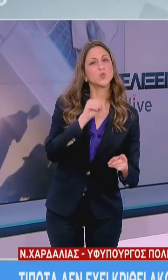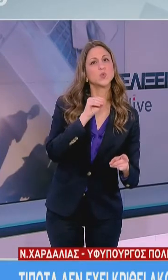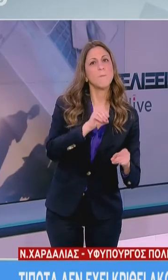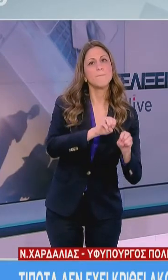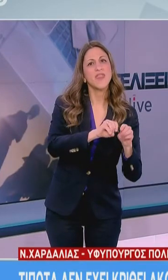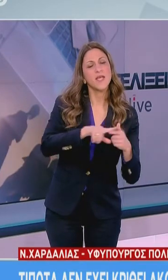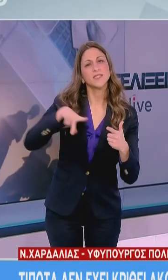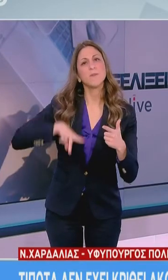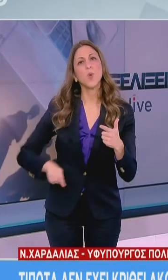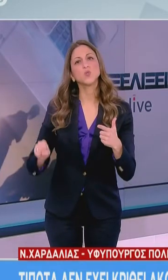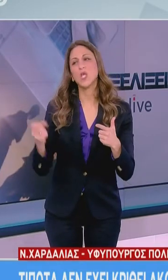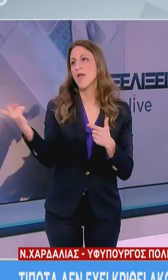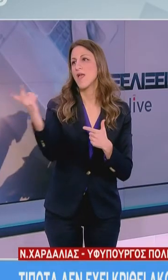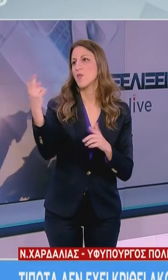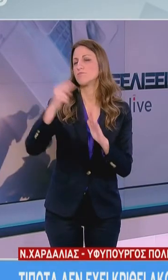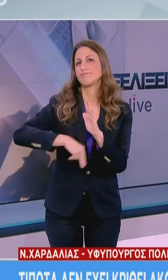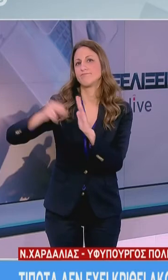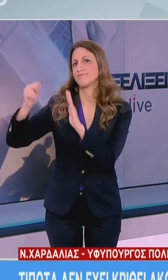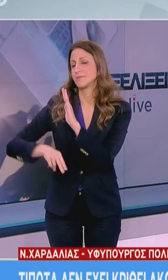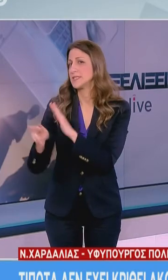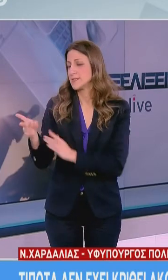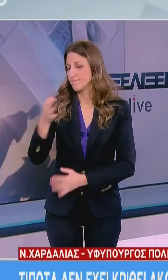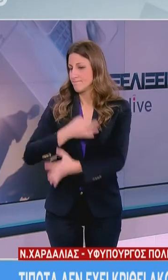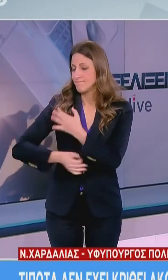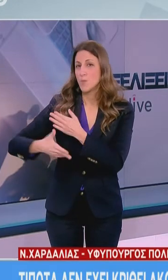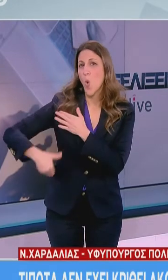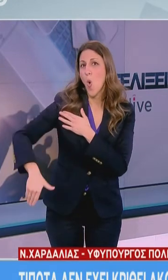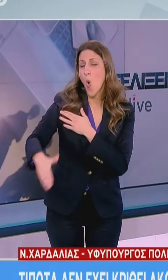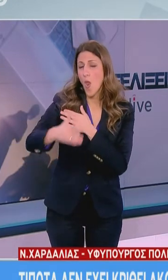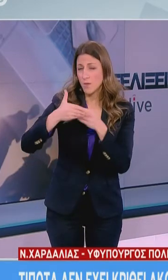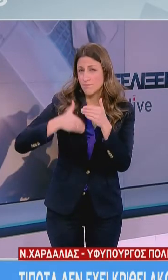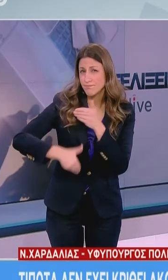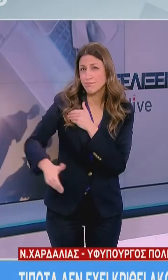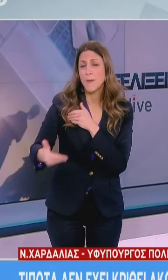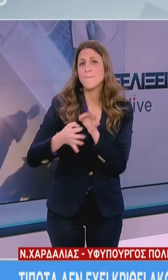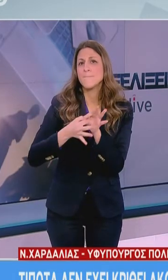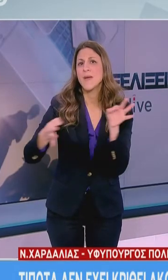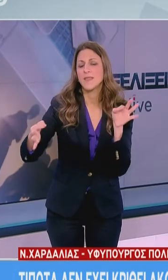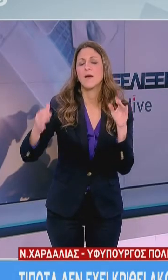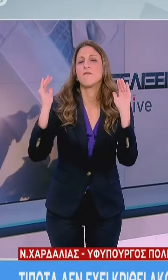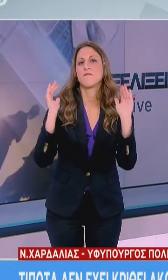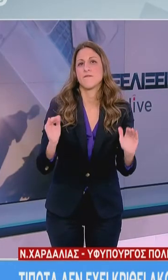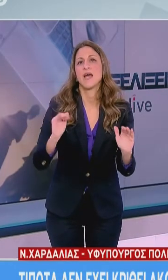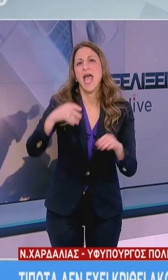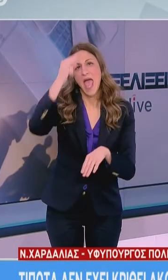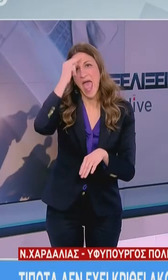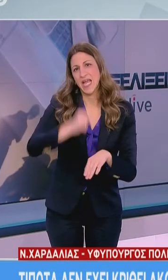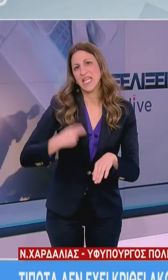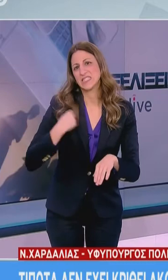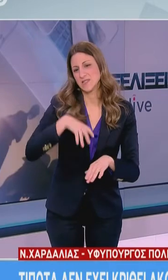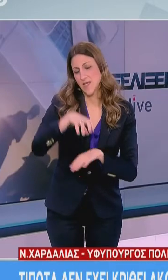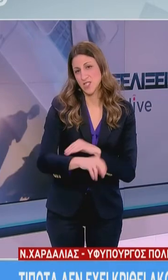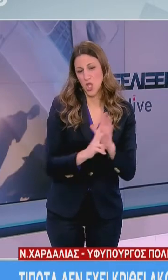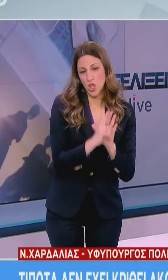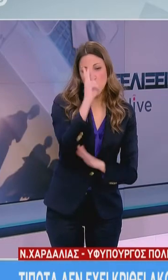Θρησκευμάτων και Υγείας, προβλέπεται η συνέχιση των προσωρινών περιοριστικών μέτρων στους χώρους λατρείας για το διάστημα